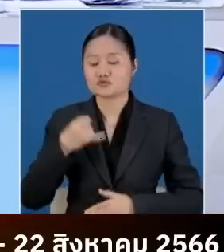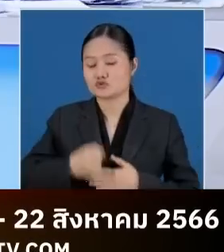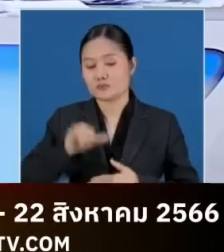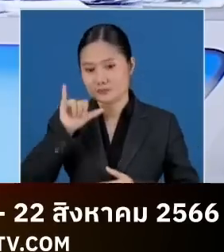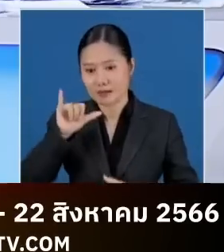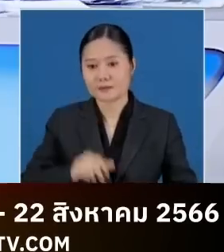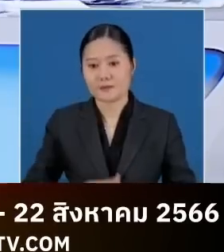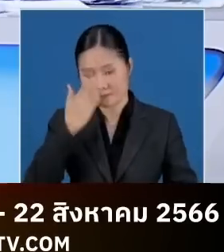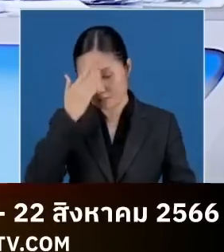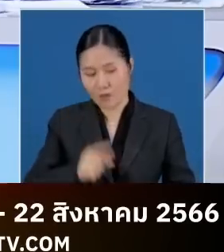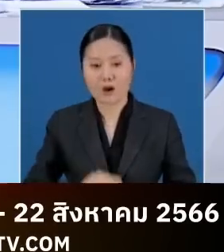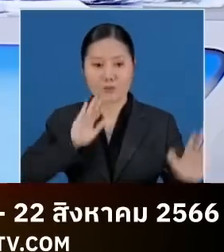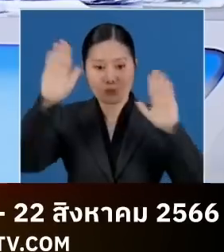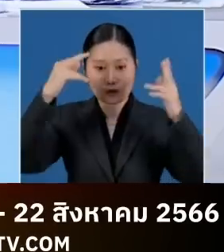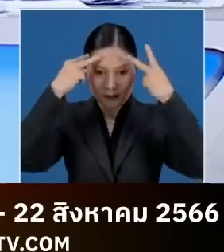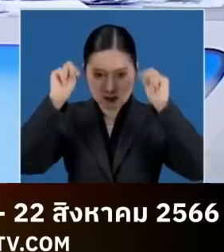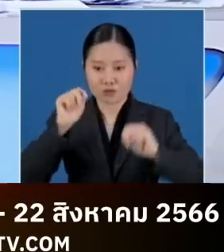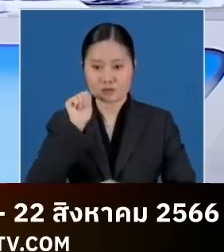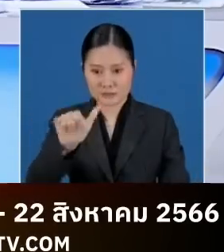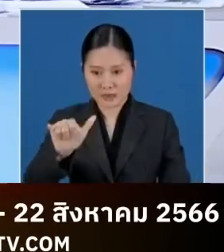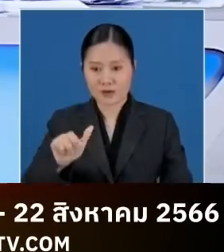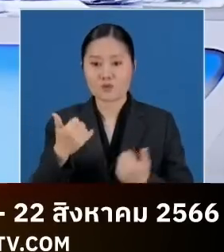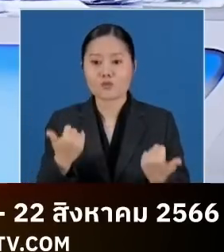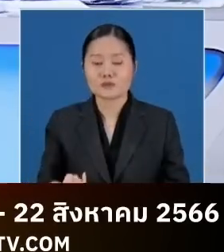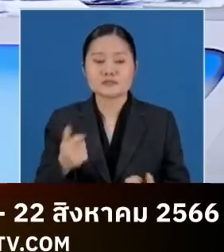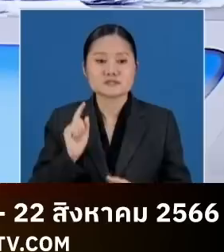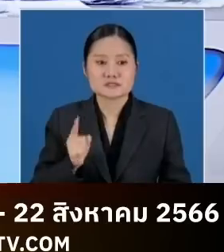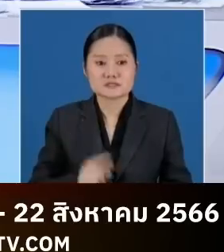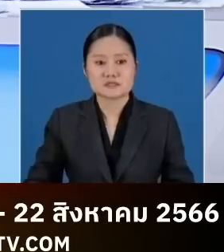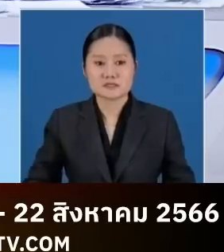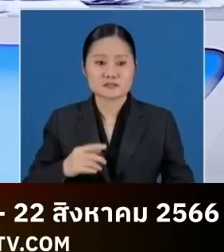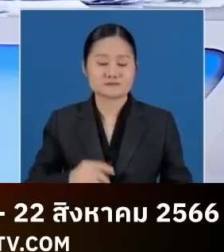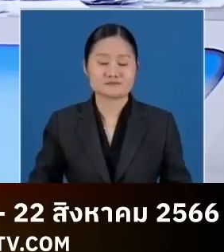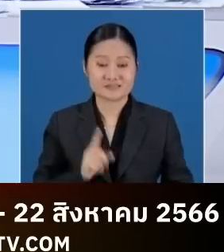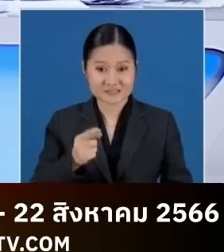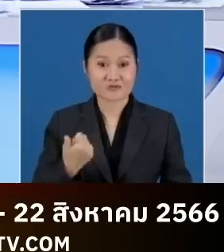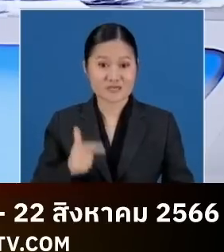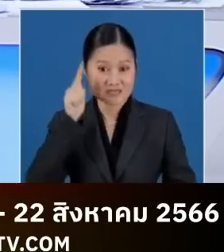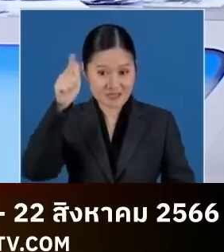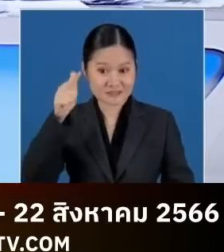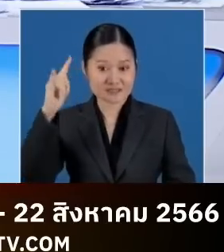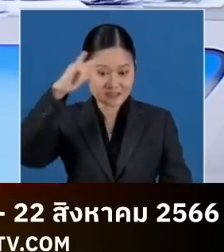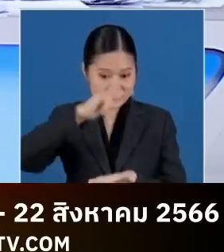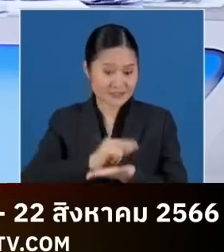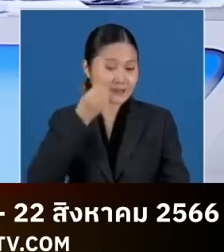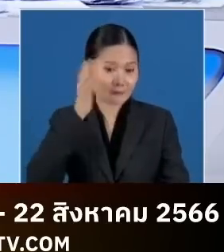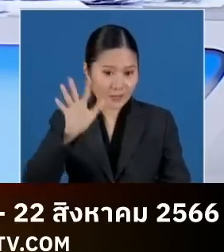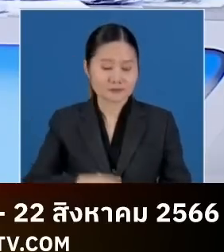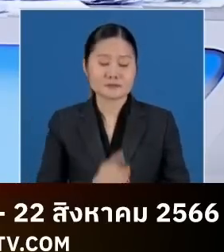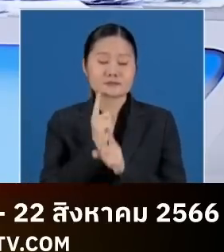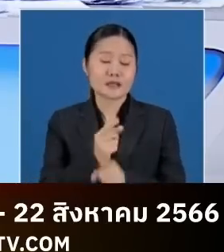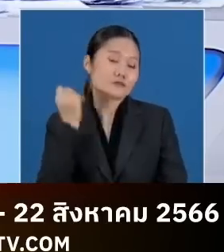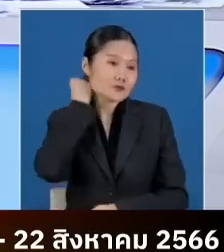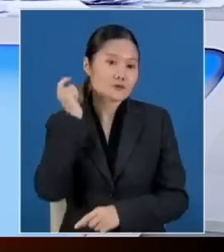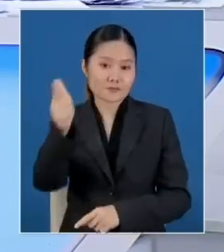ไม่จบแน่นอนนะเพราะยังไม่ได้มีการโหวตนายกสำเร็จนะอย่าลืมว่าวันนี้จริงๆแล้วเนี่ยคุณทักษิณจะต้องกลับนะตามที่คุณอุ๊งอิ๊งประกาศใช่ไหมฮะ